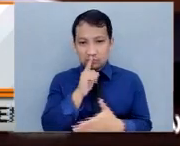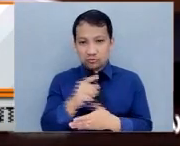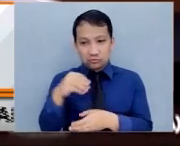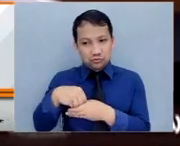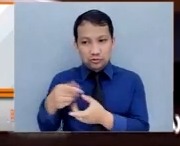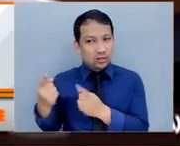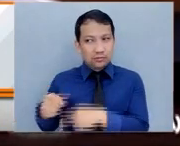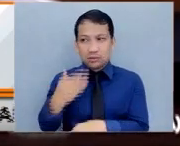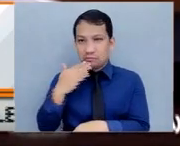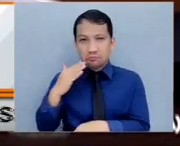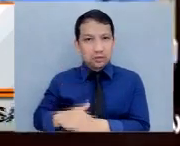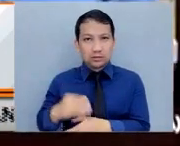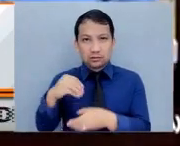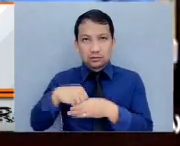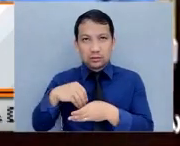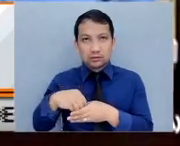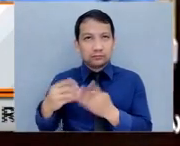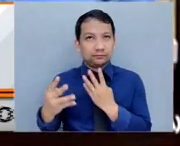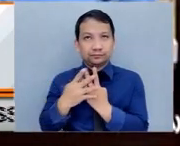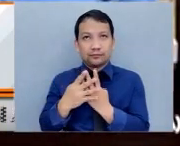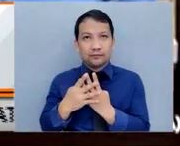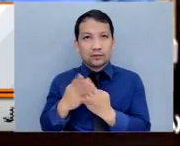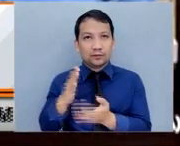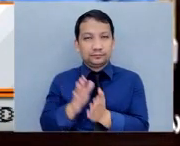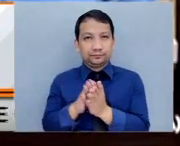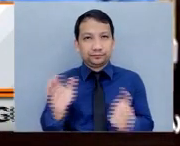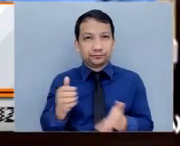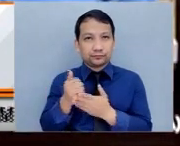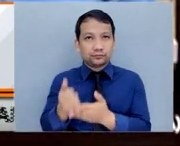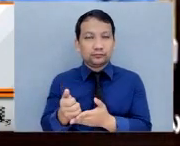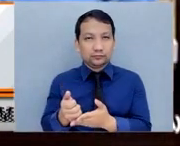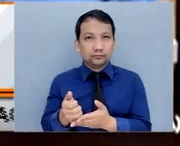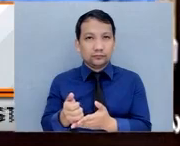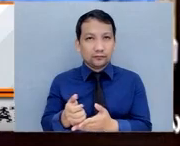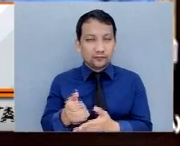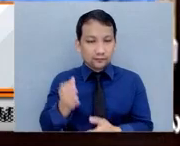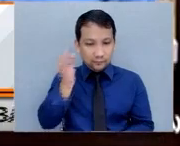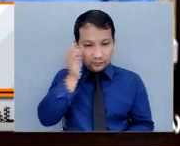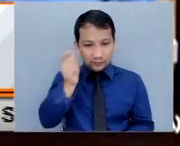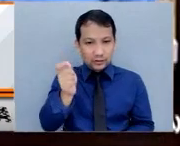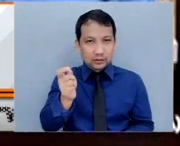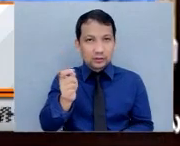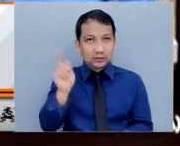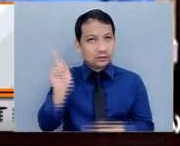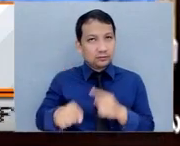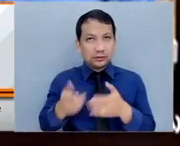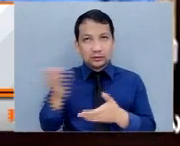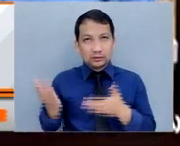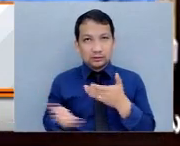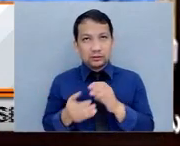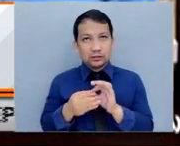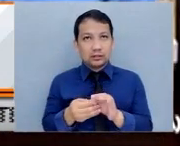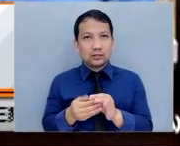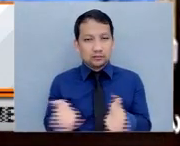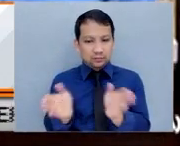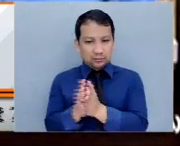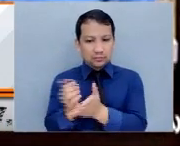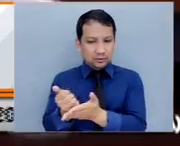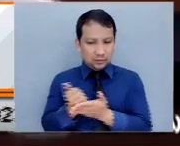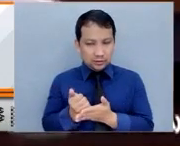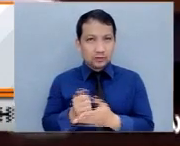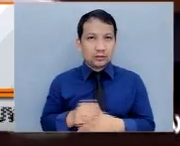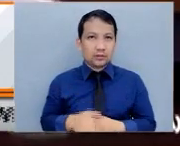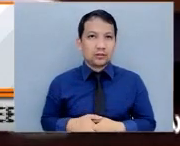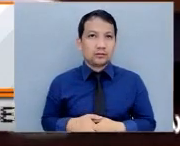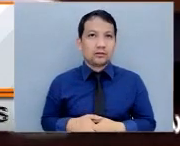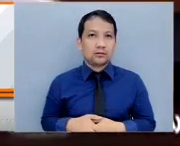dyan. Baka makatulong sa'yo si Senator Tolentino. Baka hindi ka na makasuhan kung tutulong ka sa amin. Para po